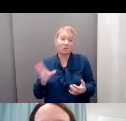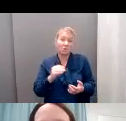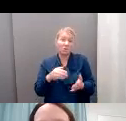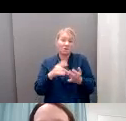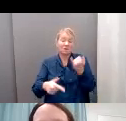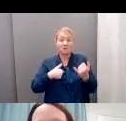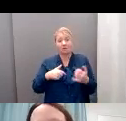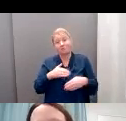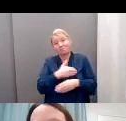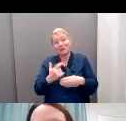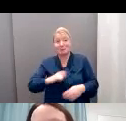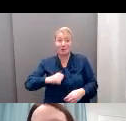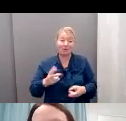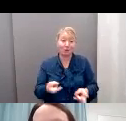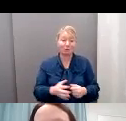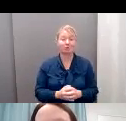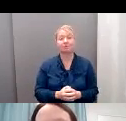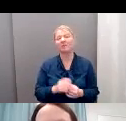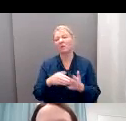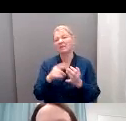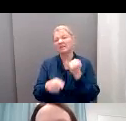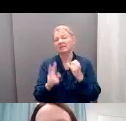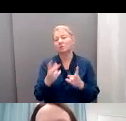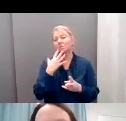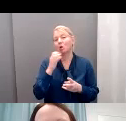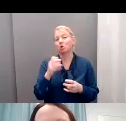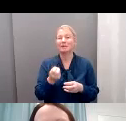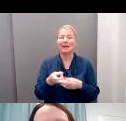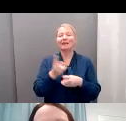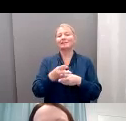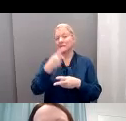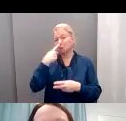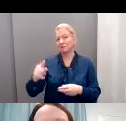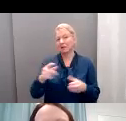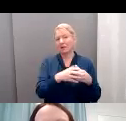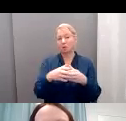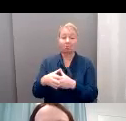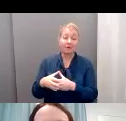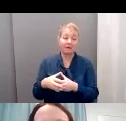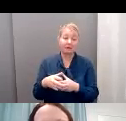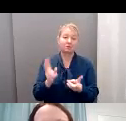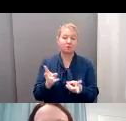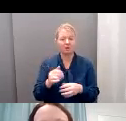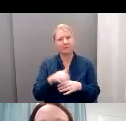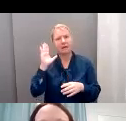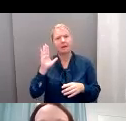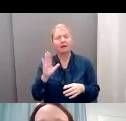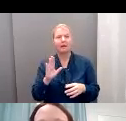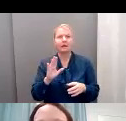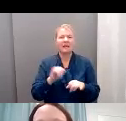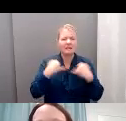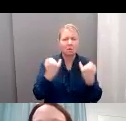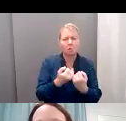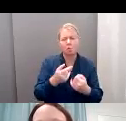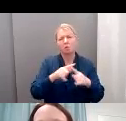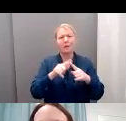upp senare lite extra utsatta grupper som kan handla om då ett intersektionellt perspektiv, det vill säga andra